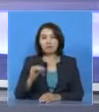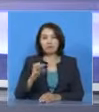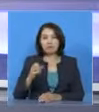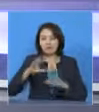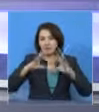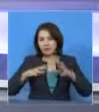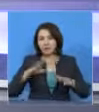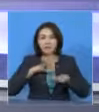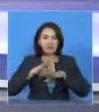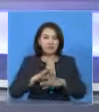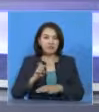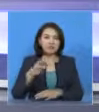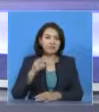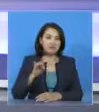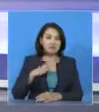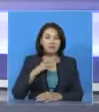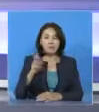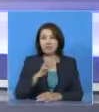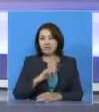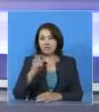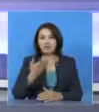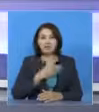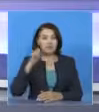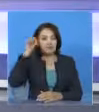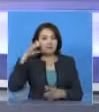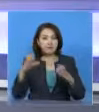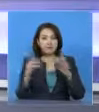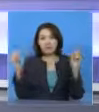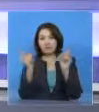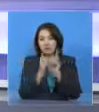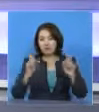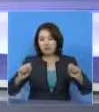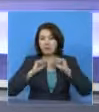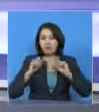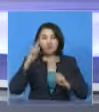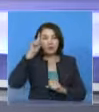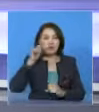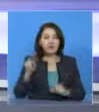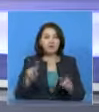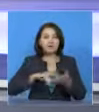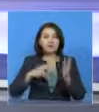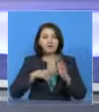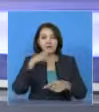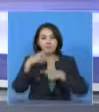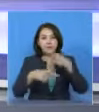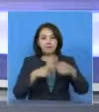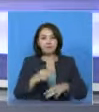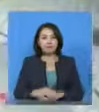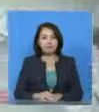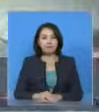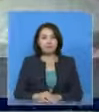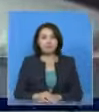мира, которые проходили в Татарстане и Болгарии. Наши корреспонденты встретились со спортсменами и узнали их планы на будущее.